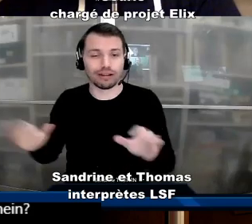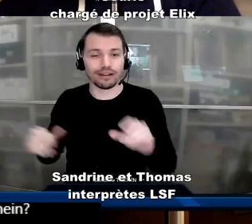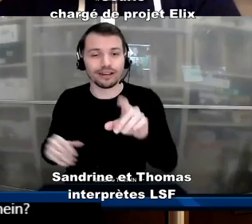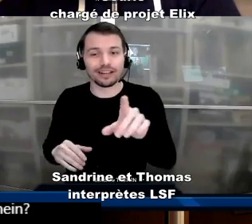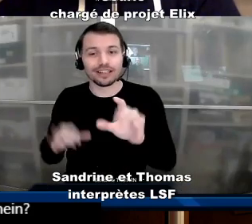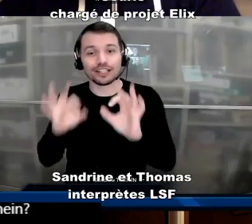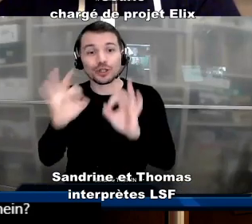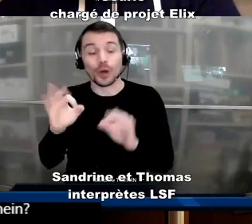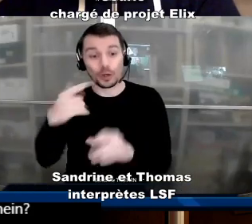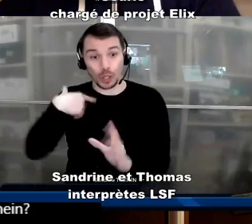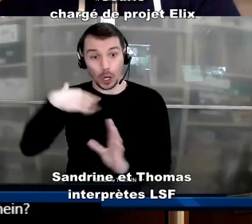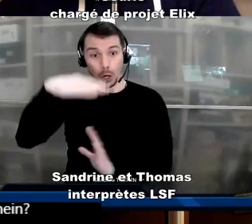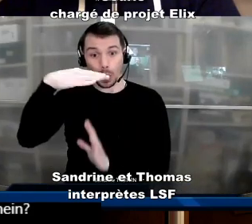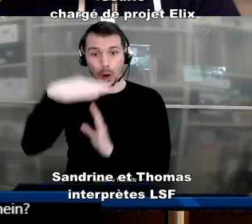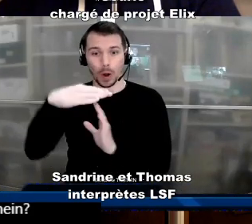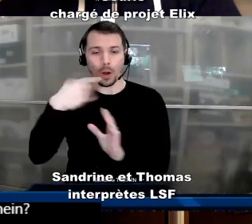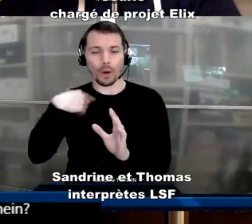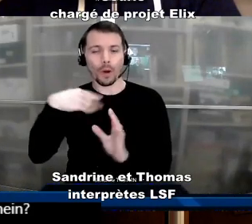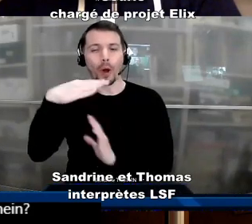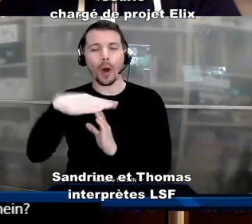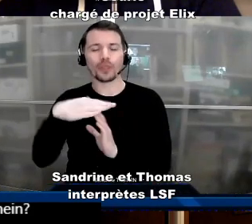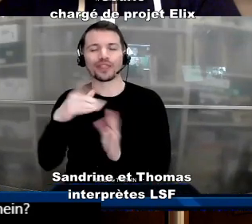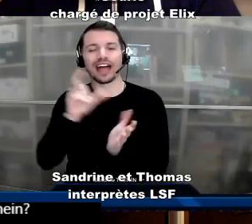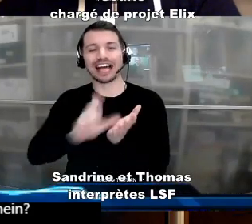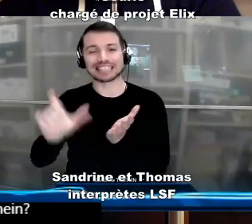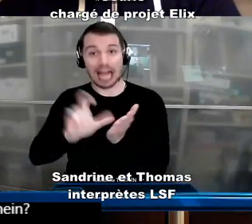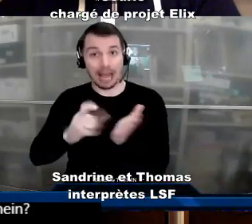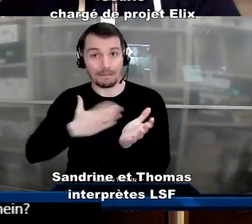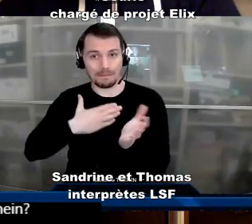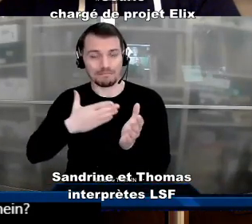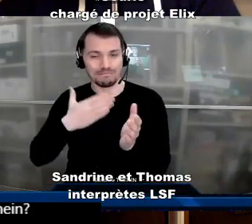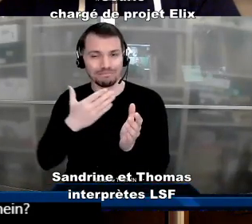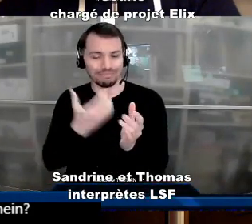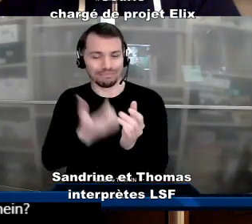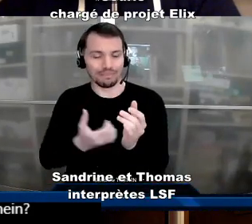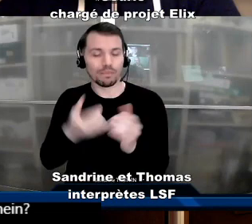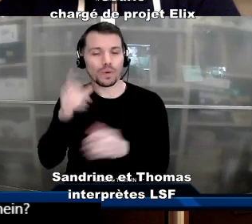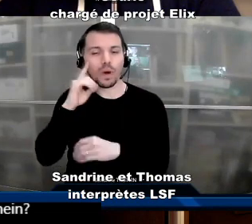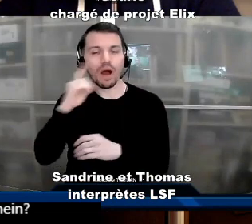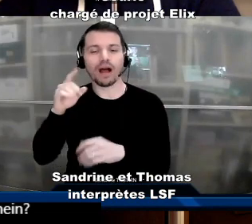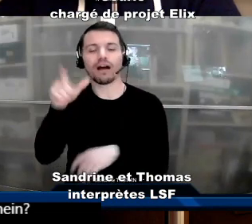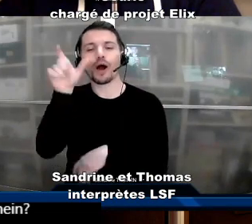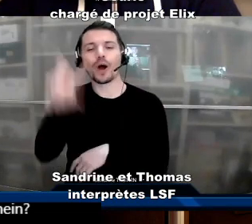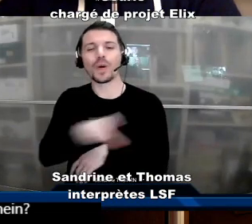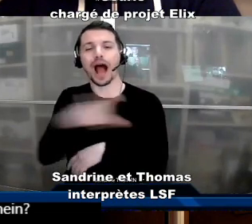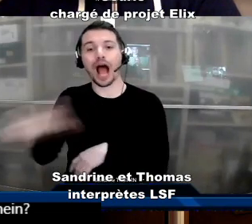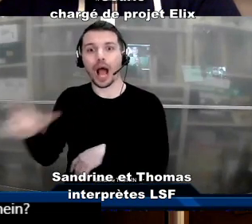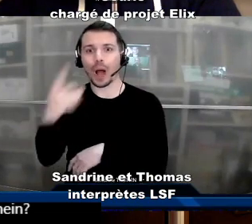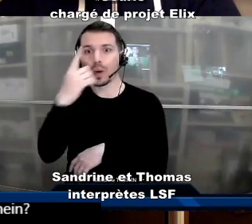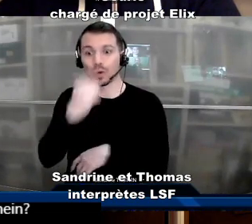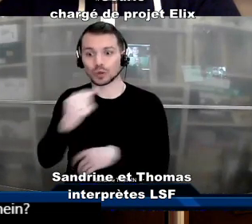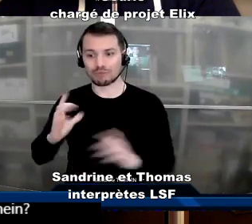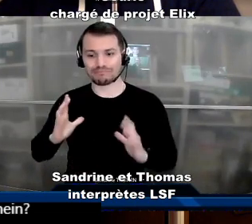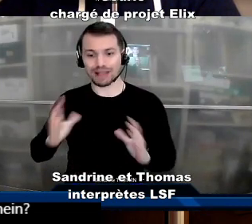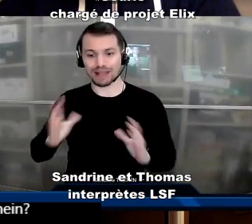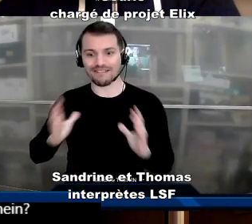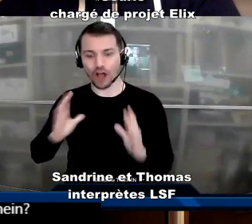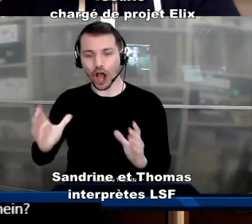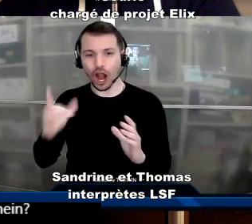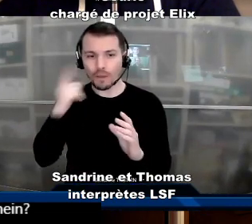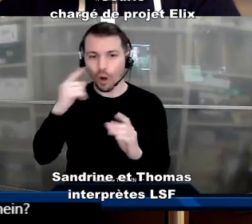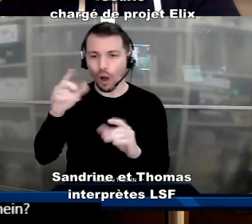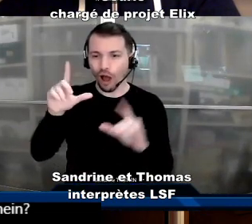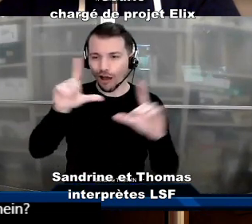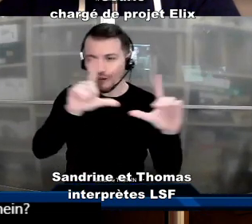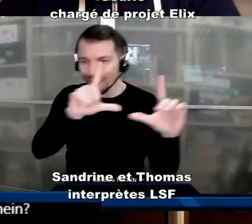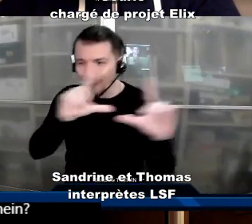mais parce que la Croix-Rouge, elle nous a demandé elle a demandé aux bénévoles de devenir un peu ambassadeurs et de publier davantage de photos de leur mission